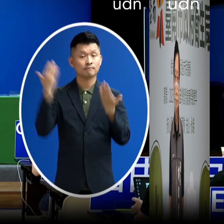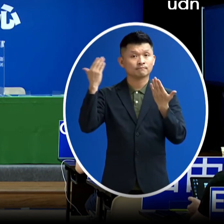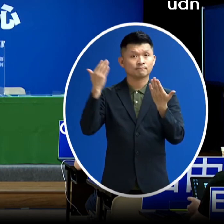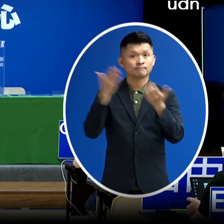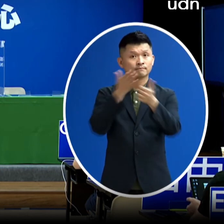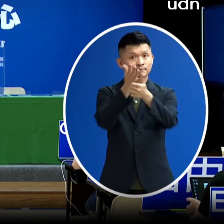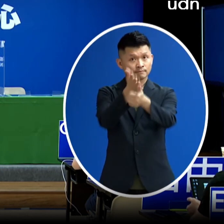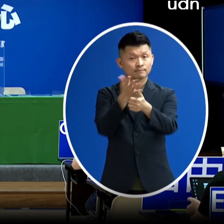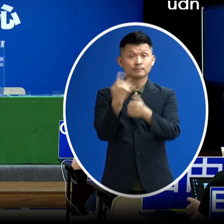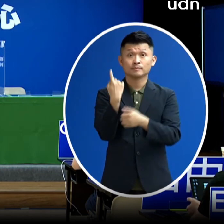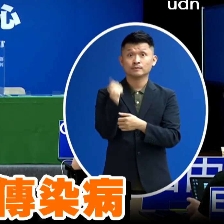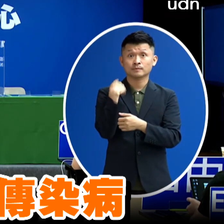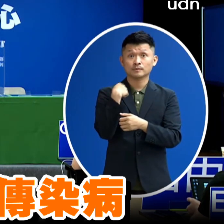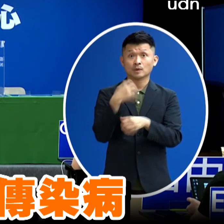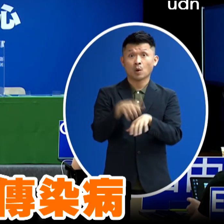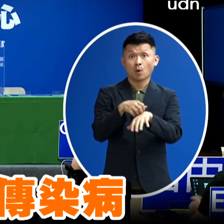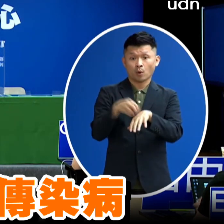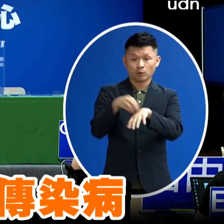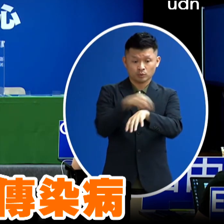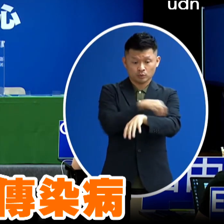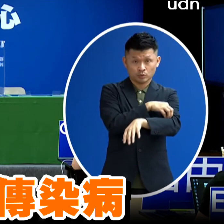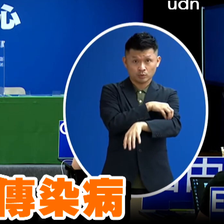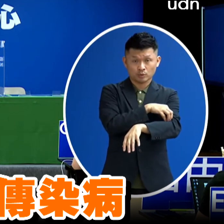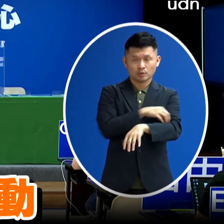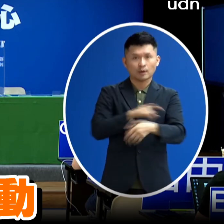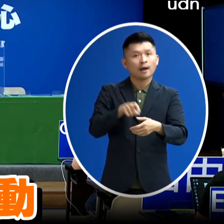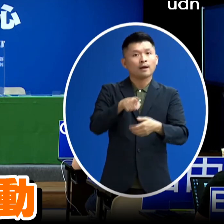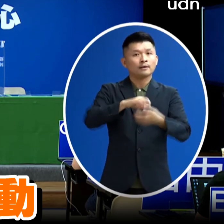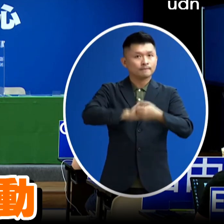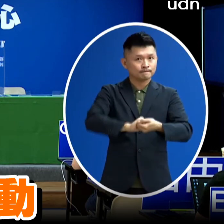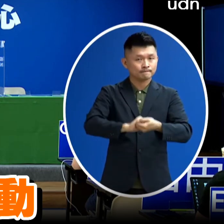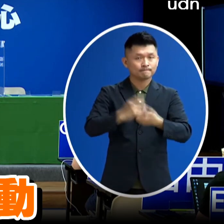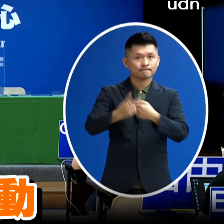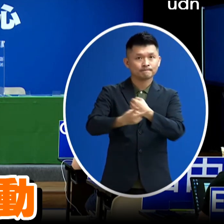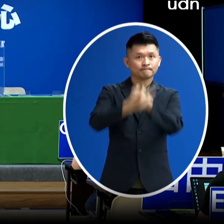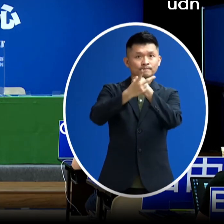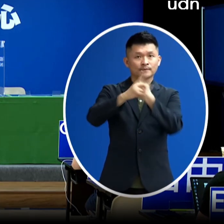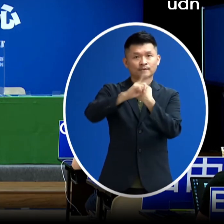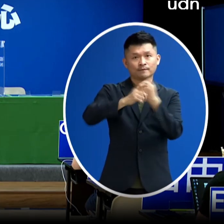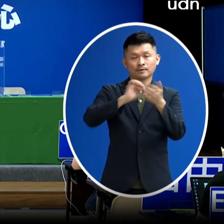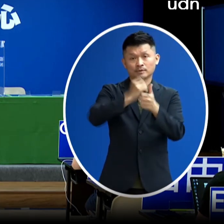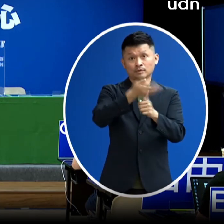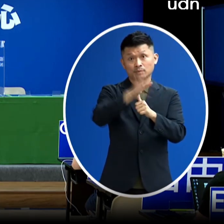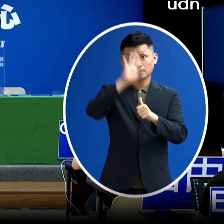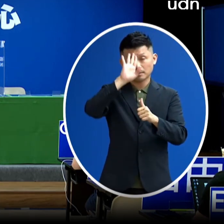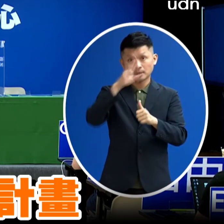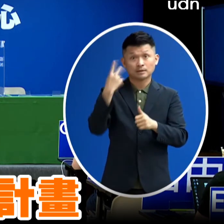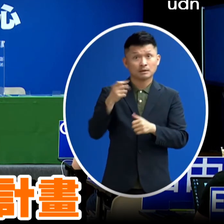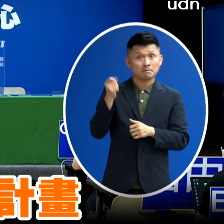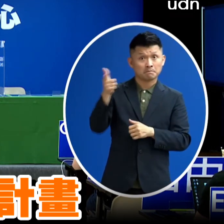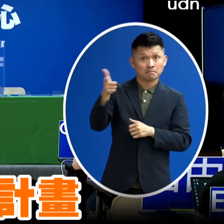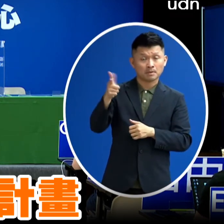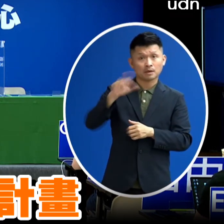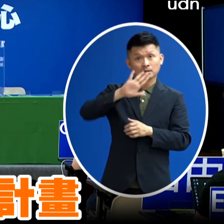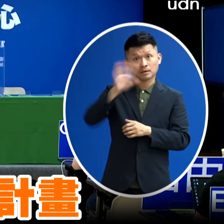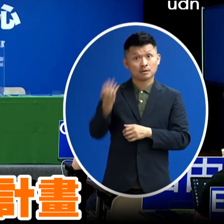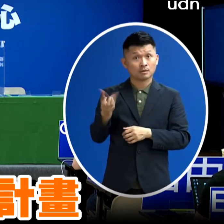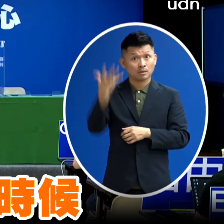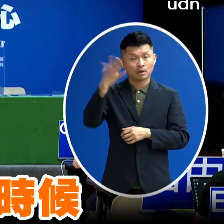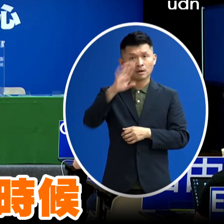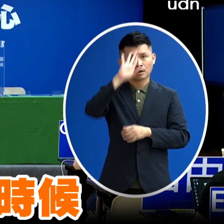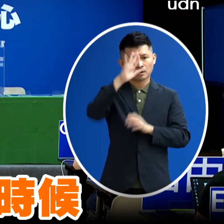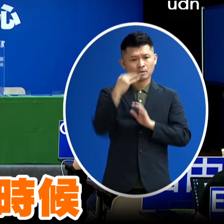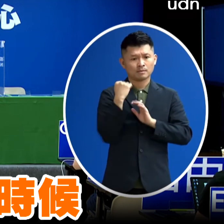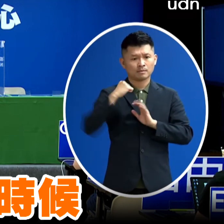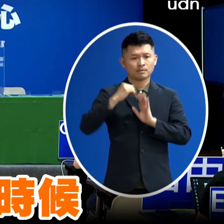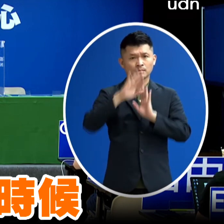展。 我们昨天有把那个猴痘列为第二类的法定传染病哦。那国内是不是也要启动所谓采购天花疫苗还有抗病毒药物的计划？